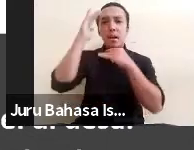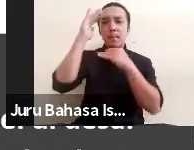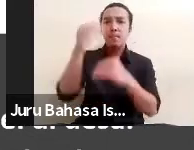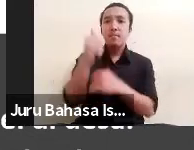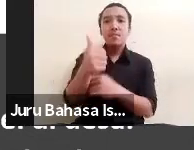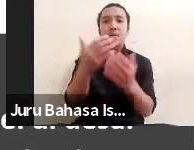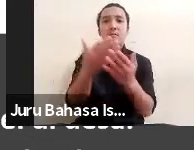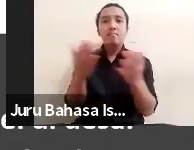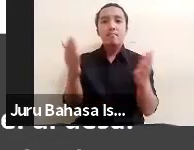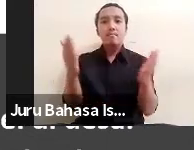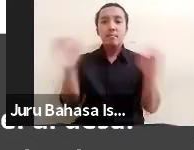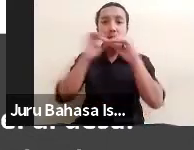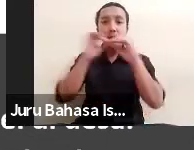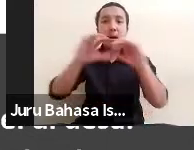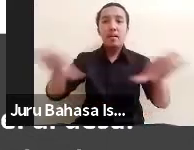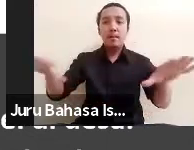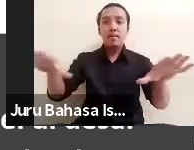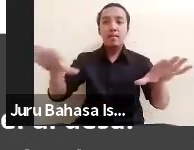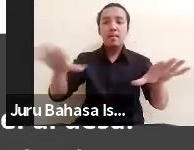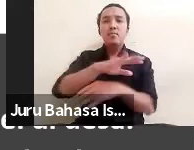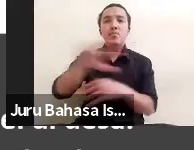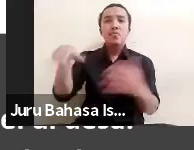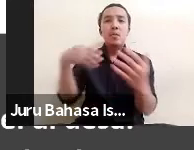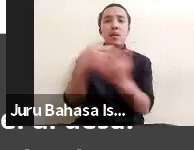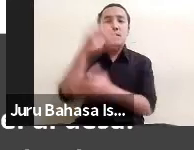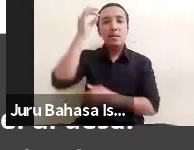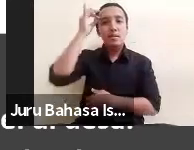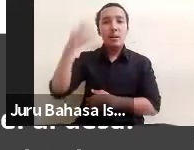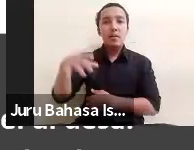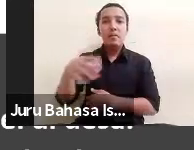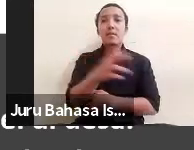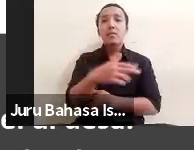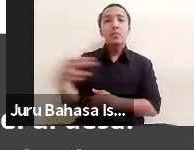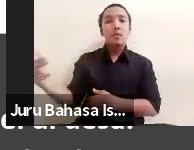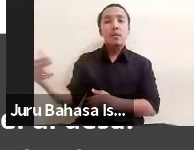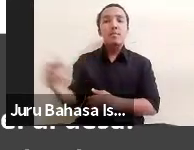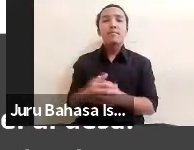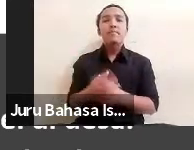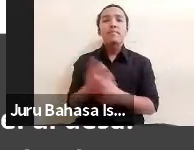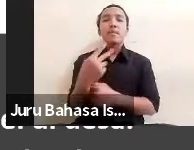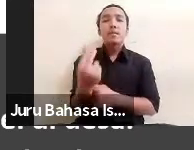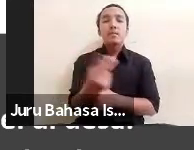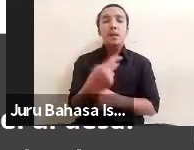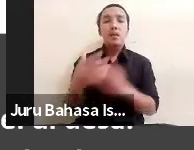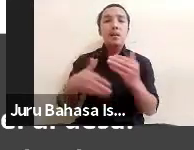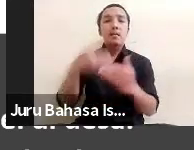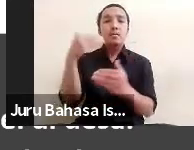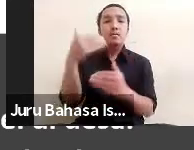seluruh Indonesia. Kita lanjut ke slide setelah indikator ya.